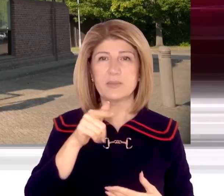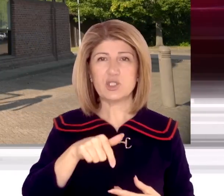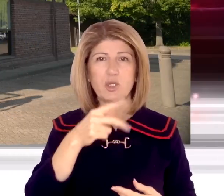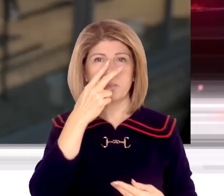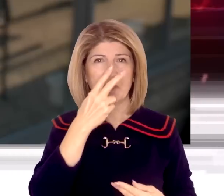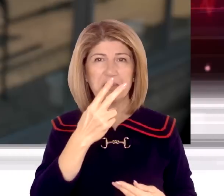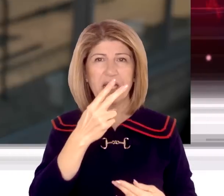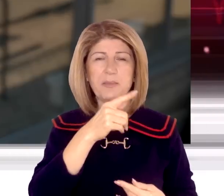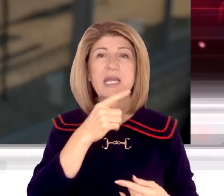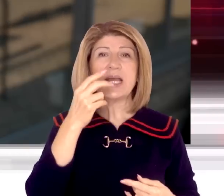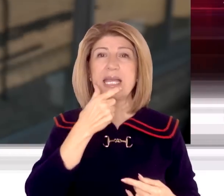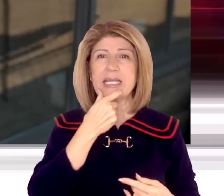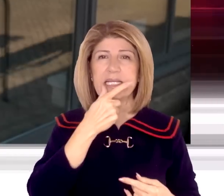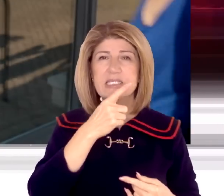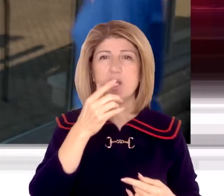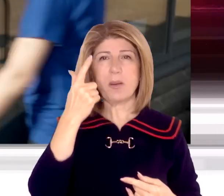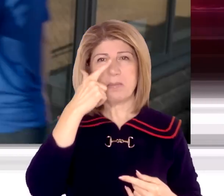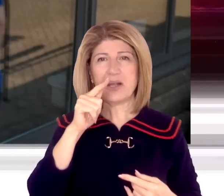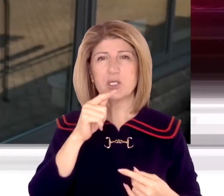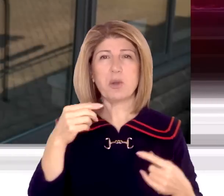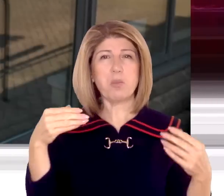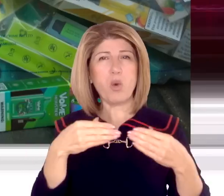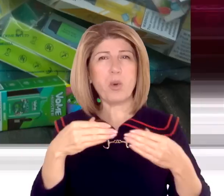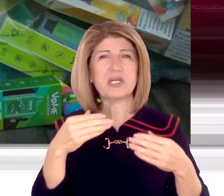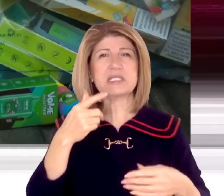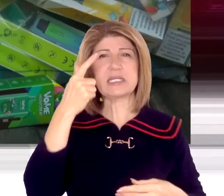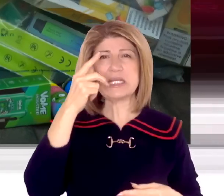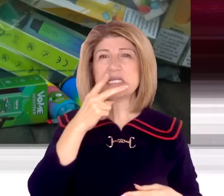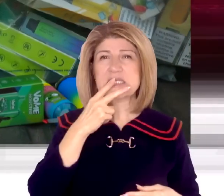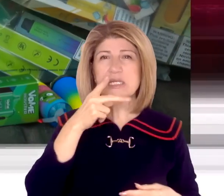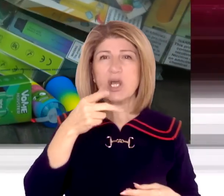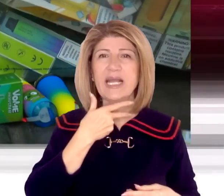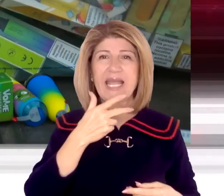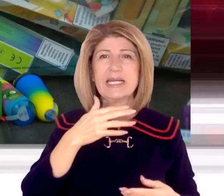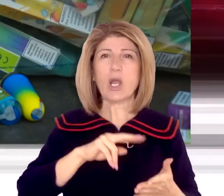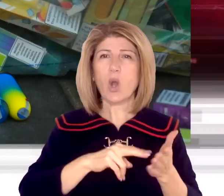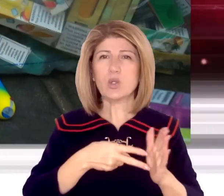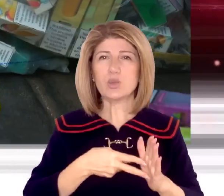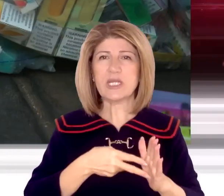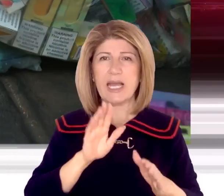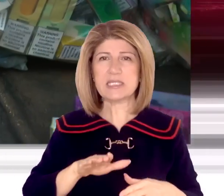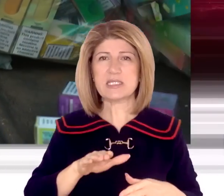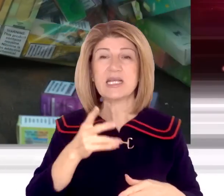اومدم اینجا که خط مقدم انگلستان برای مبارزه با سیگار الکترونیکی غیر قانونیه.